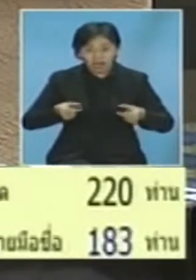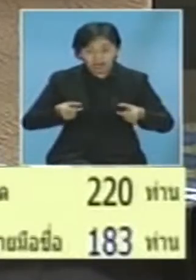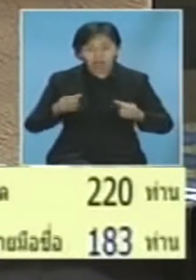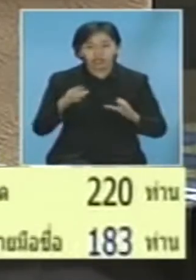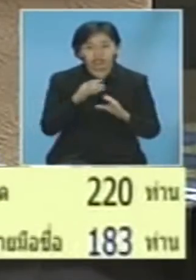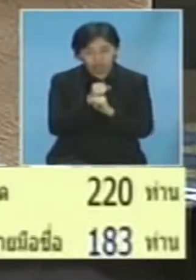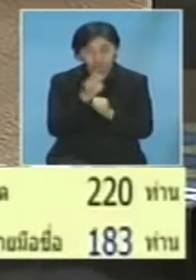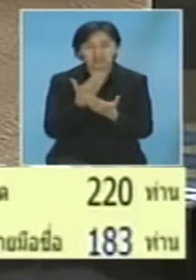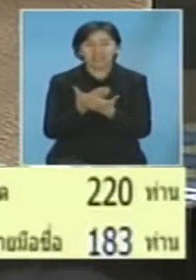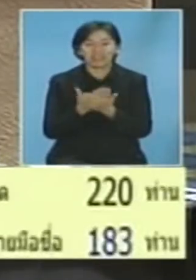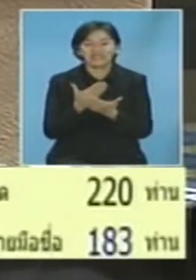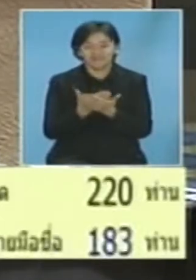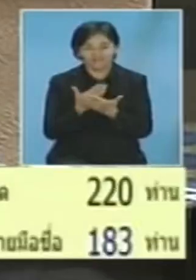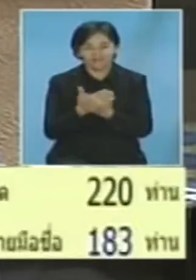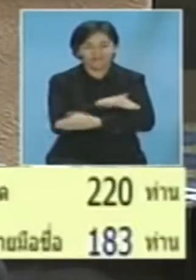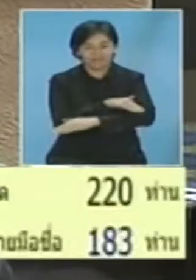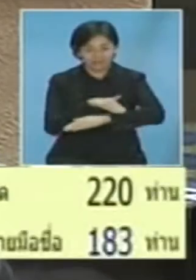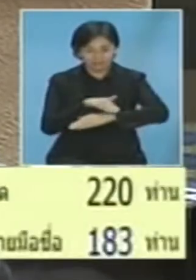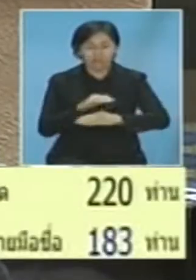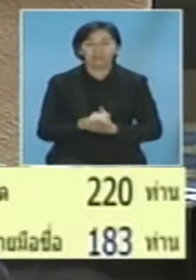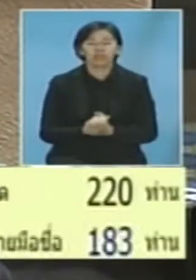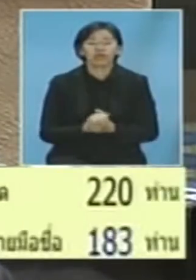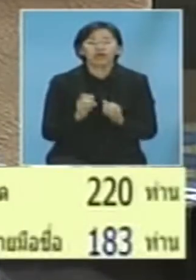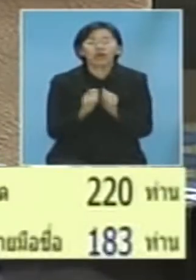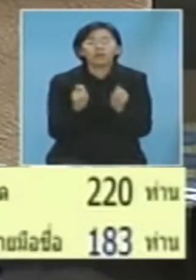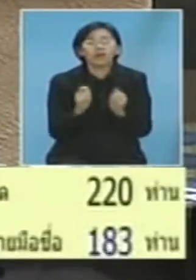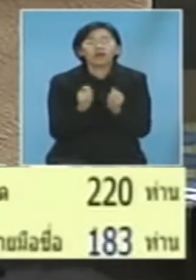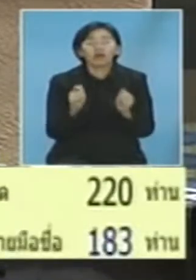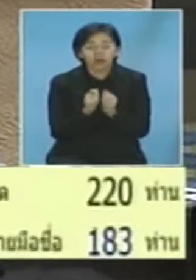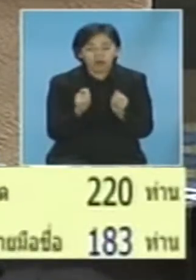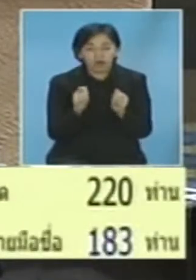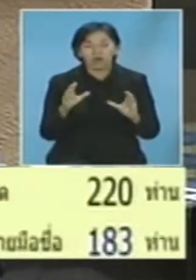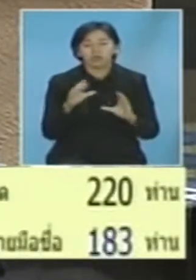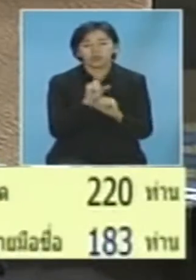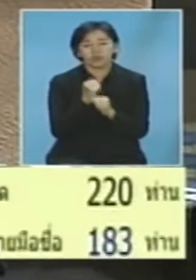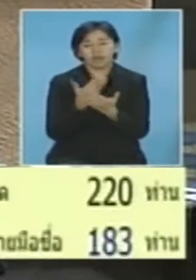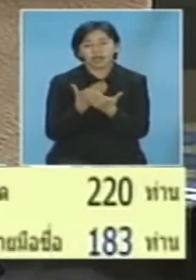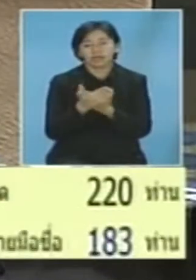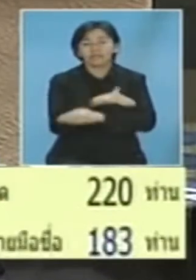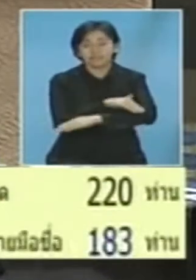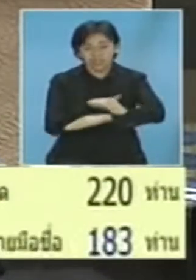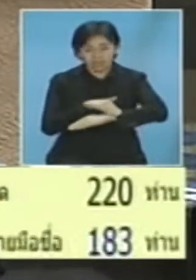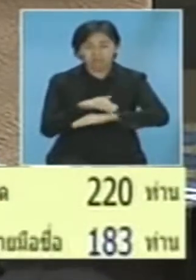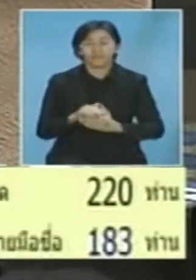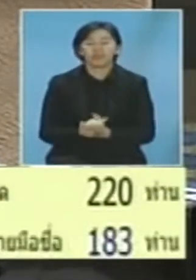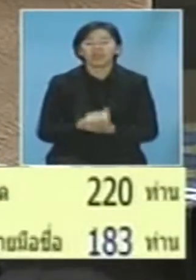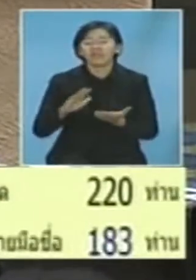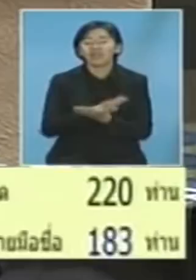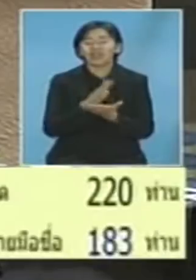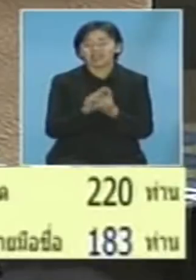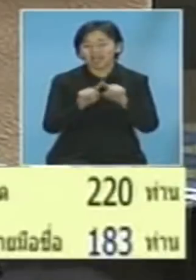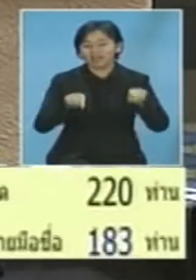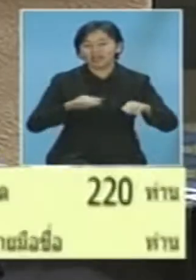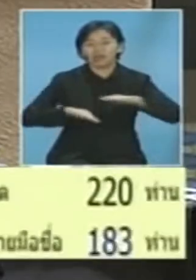ชีของคณะอนุกรรมการปิดบัญชีซึ่งเป็นเอกสารของทางราช